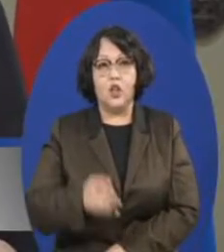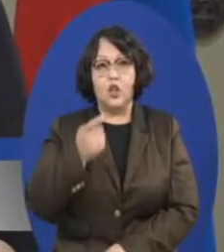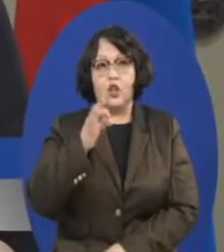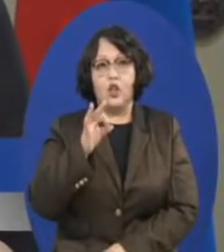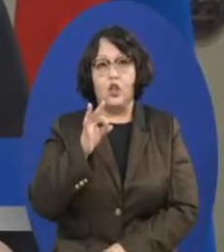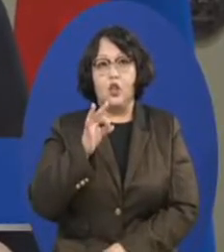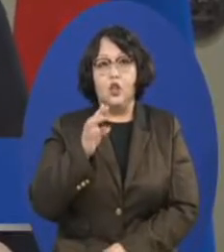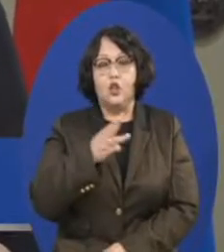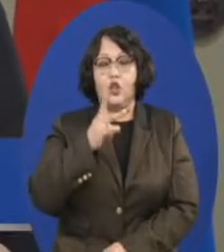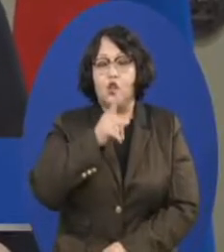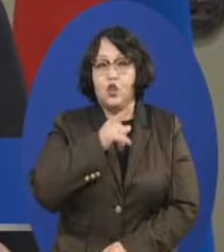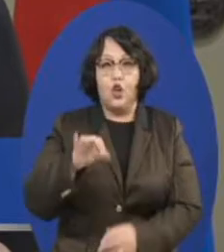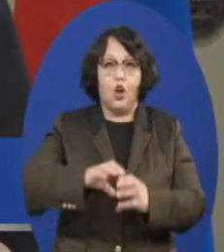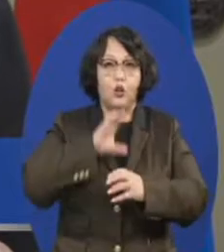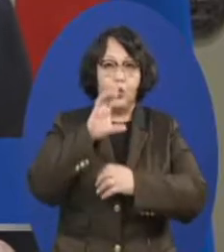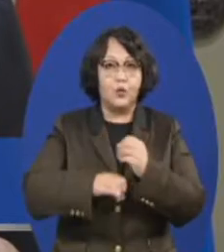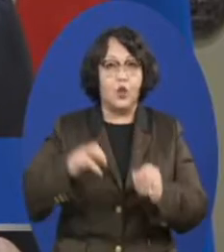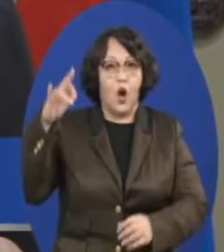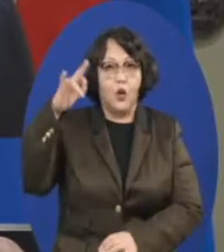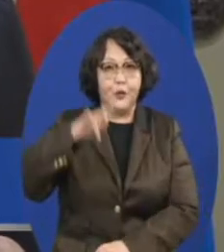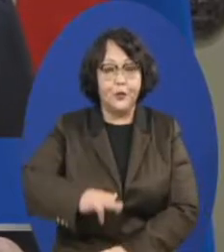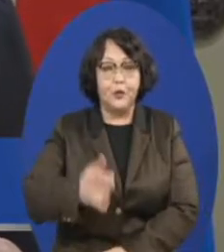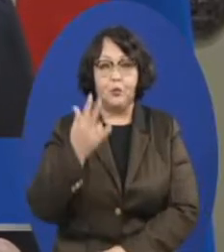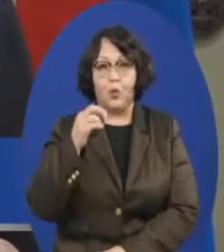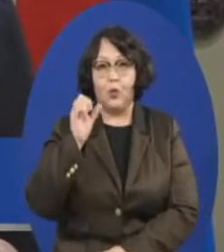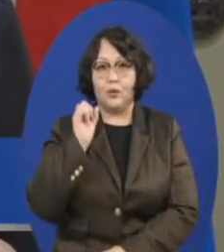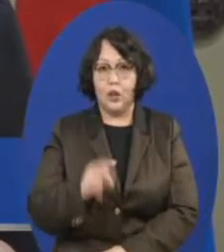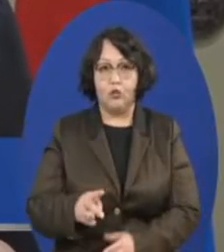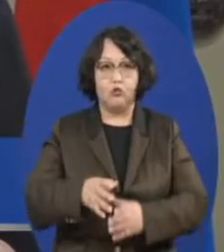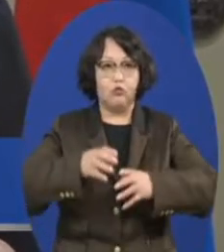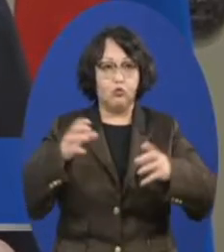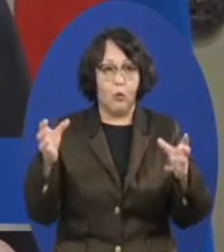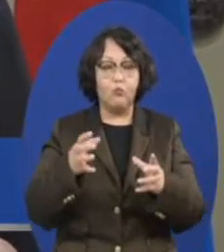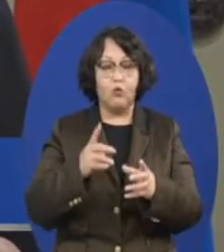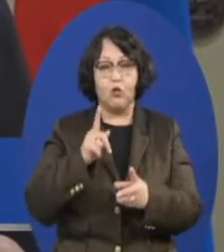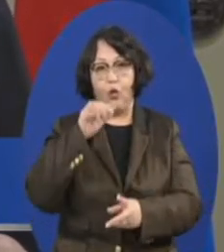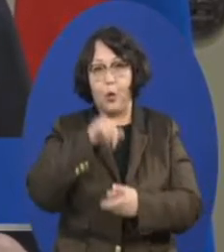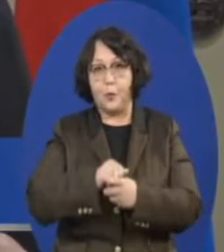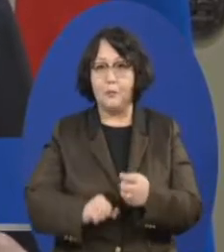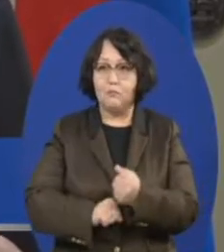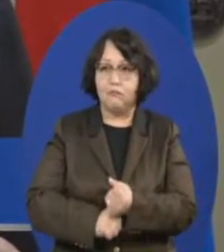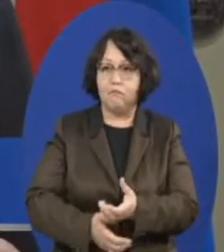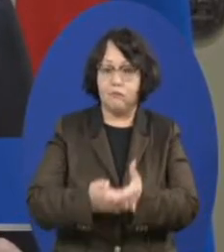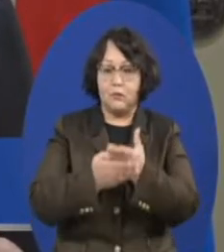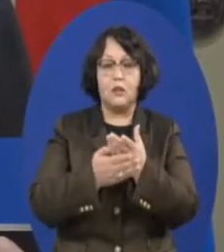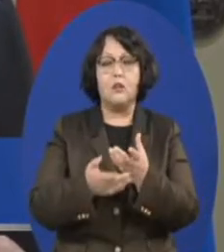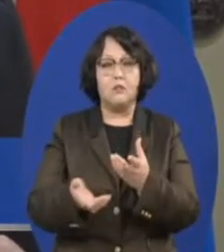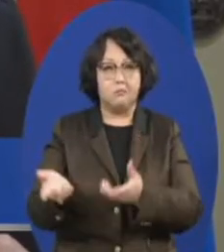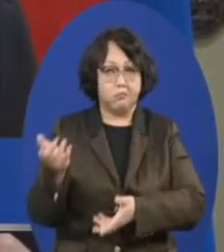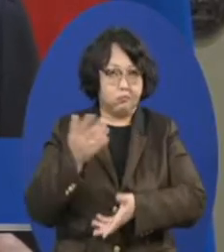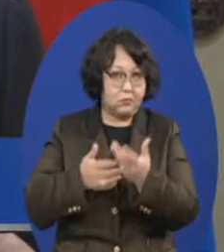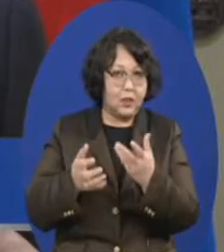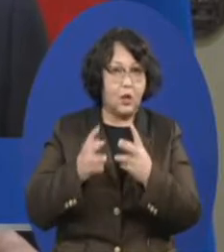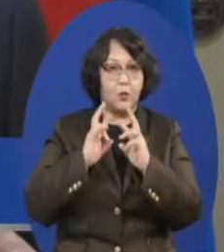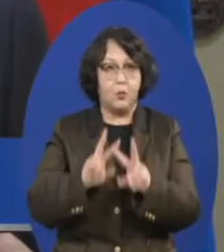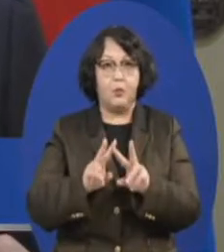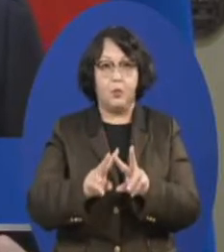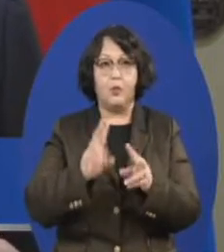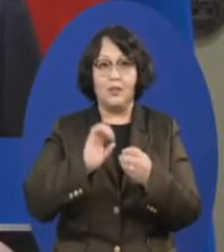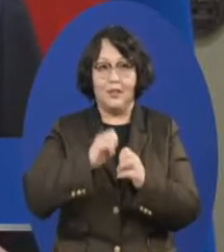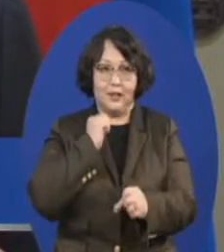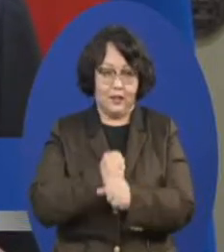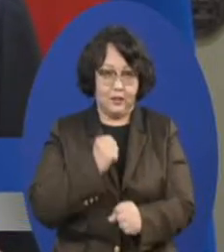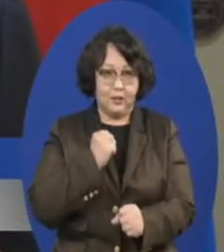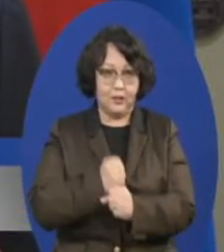Ялангуяа одоо энэ хөшгийн хөндийн онгоцны буудал зэрэг ийм томоохон стратеги хөрөнгө оруулалтууд ороод цаашлаад яг үргэлжлэх